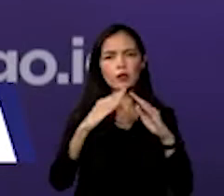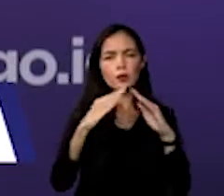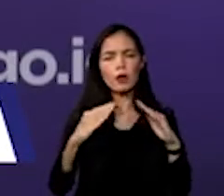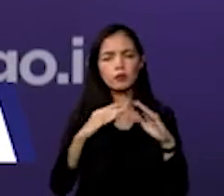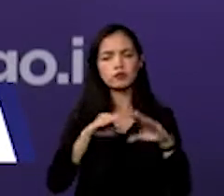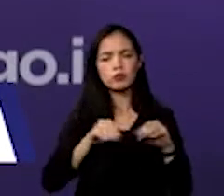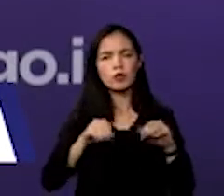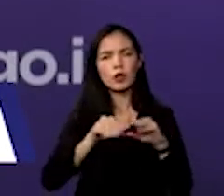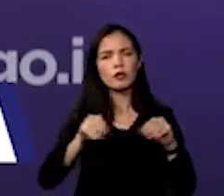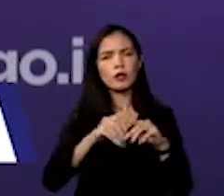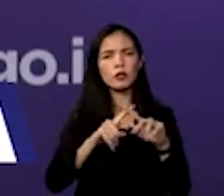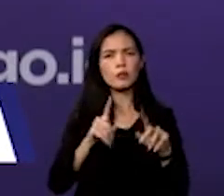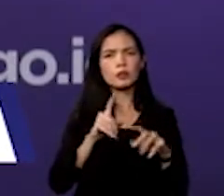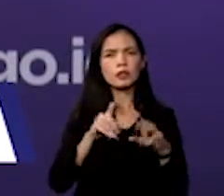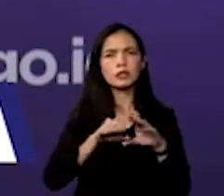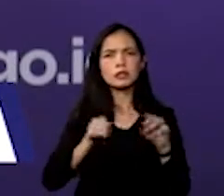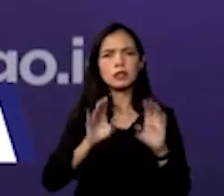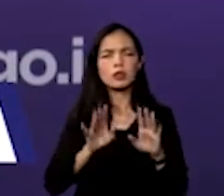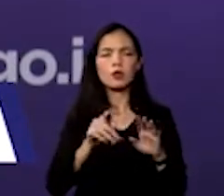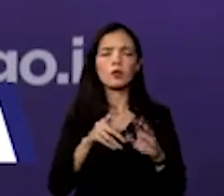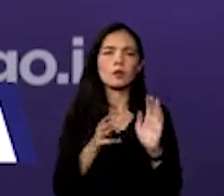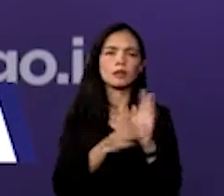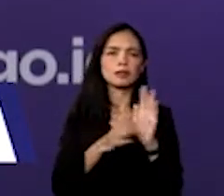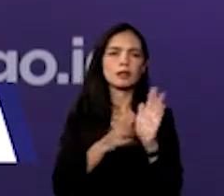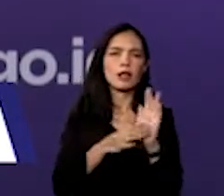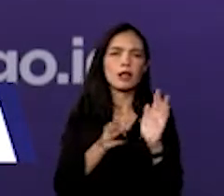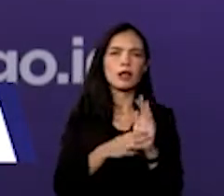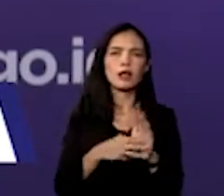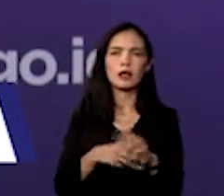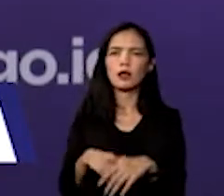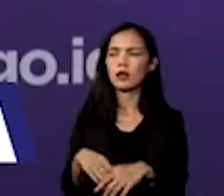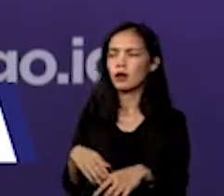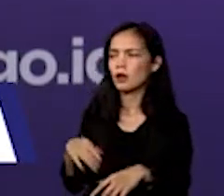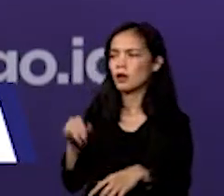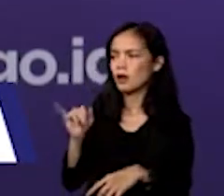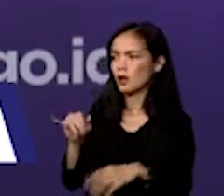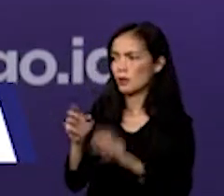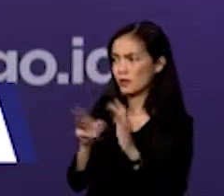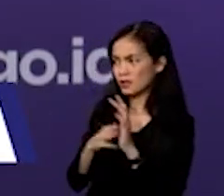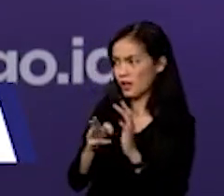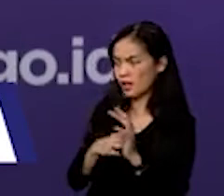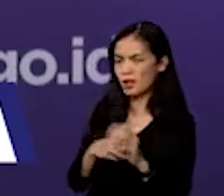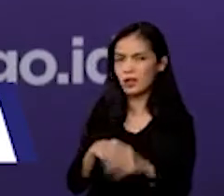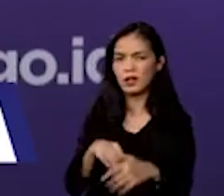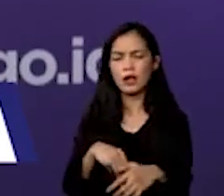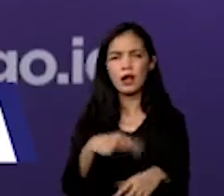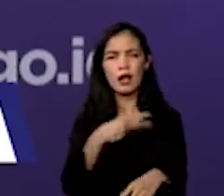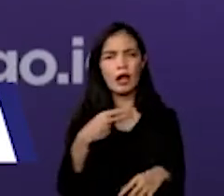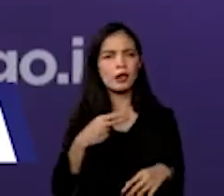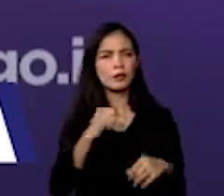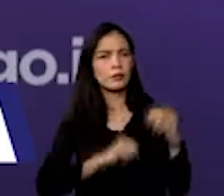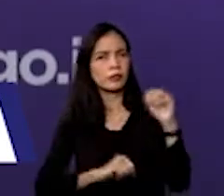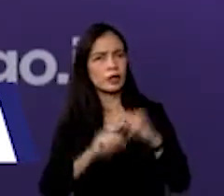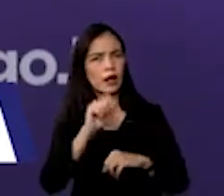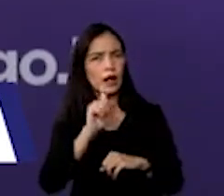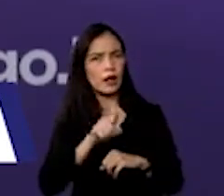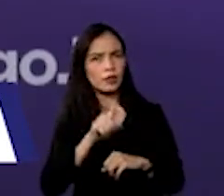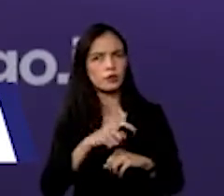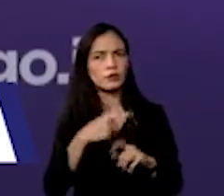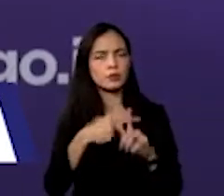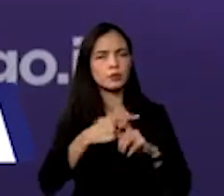cuman hanya kerja aja masalah nih timbul oh gitu dong Mas masalah timbul Jadi kita mesti bergerak juga